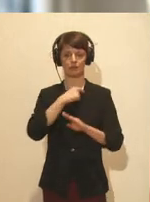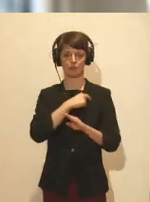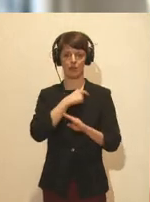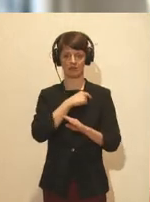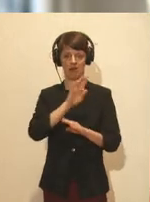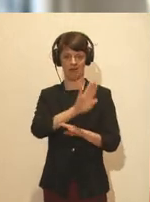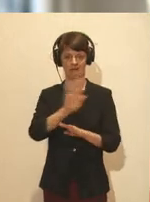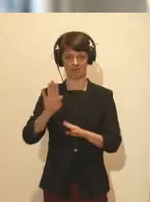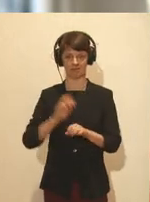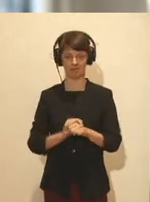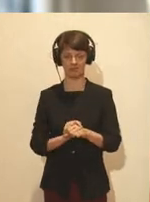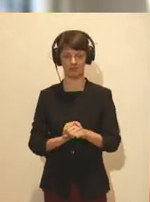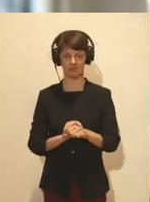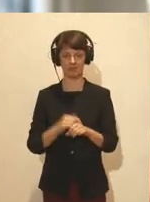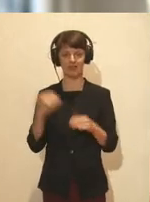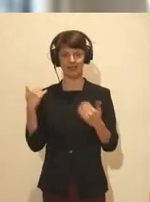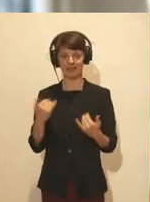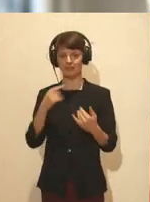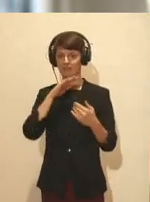sources